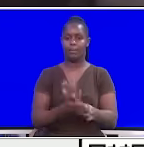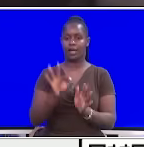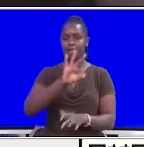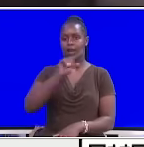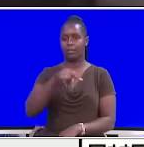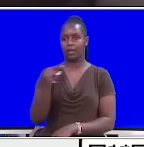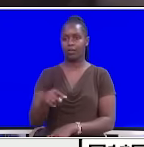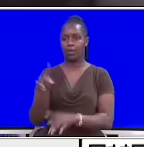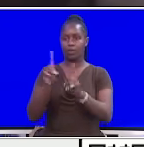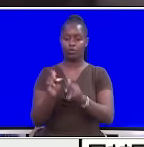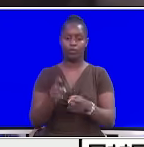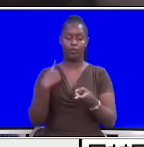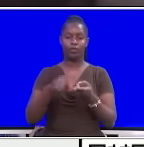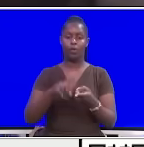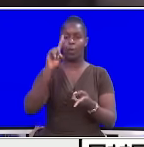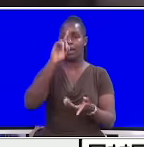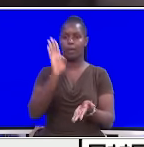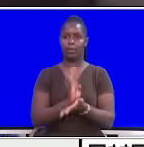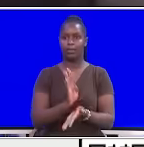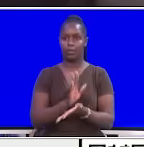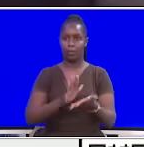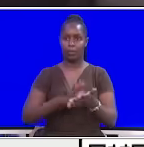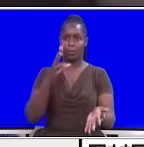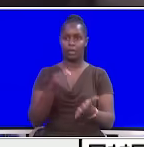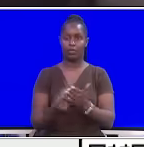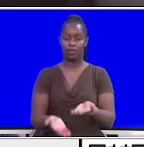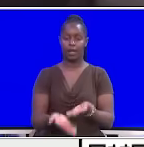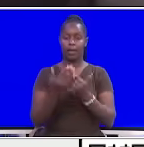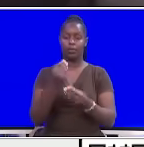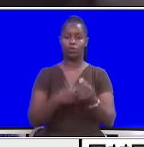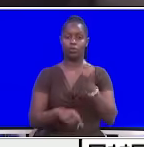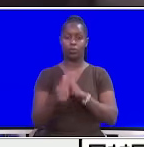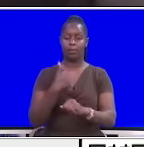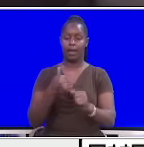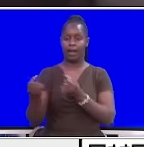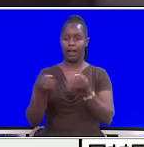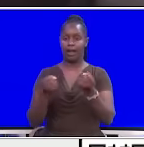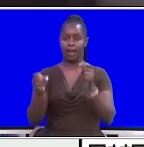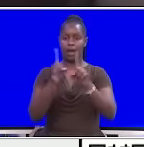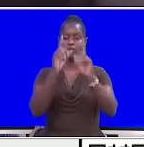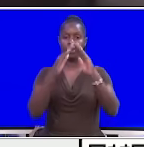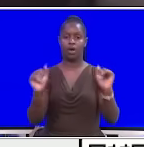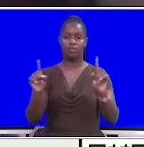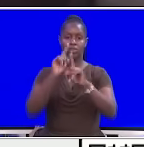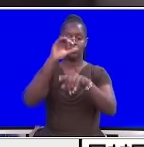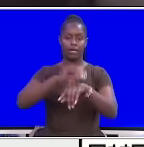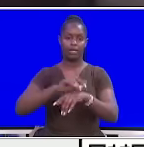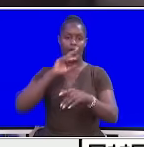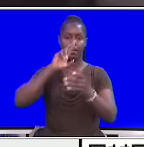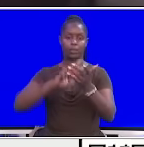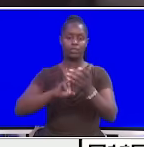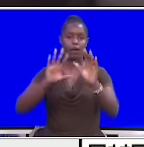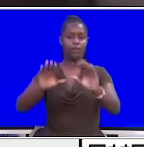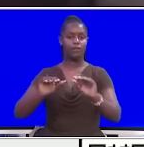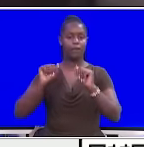bajeti ya shilingi bilioni 1 na pesa zaidi kuwasaidia kununua magari na nyumba, kama anavyotuarifu mwanahabari wetu wa masuala